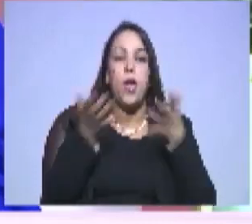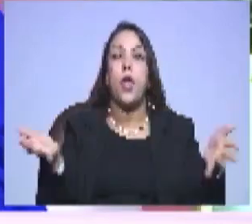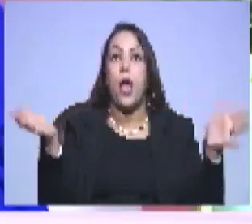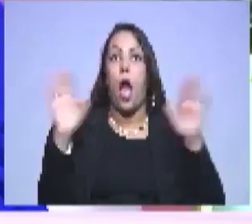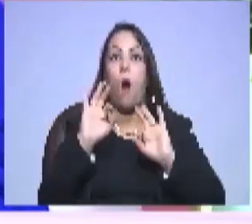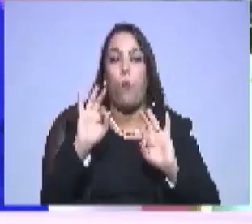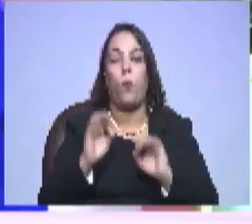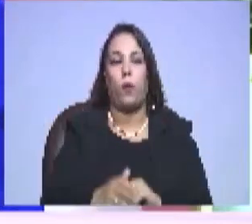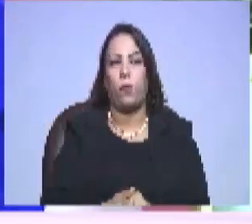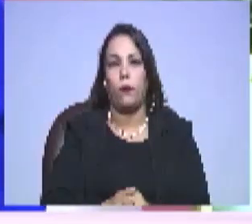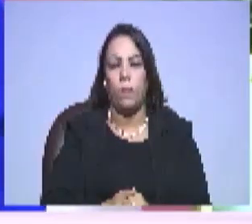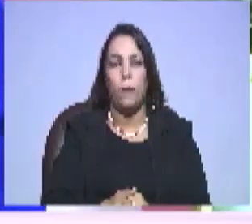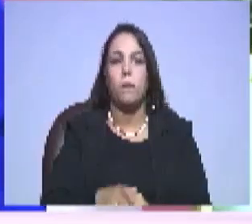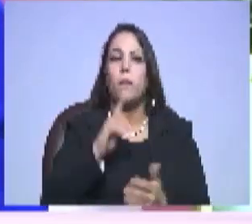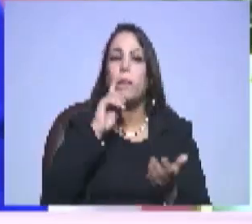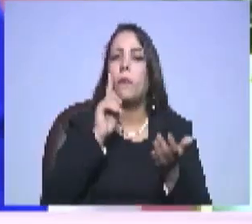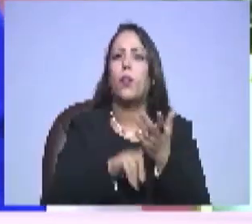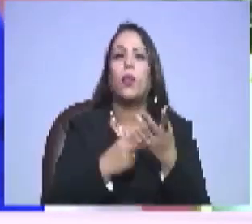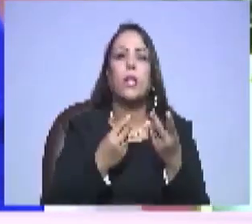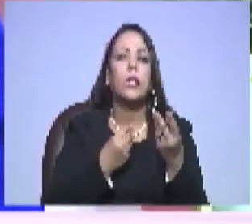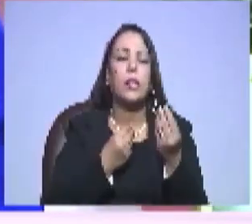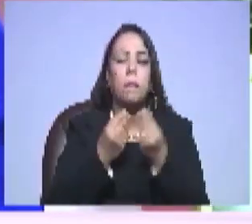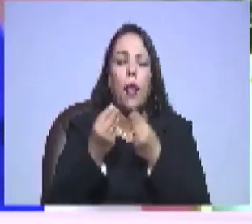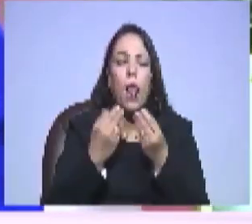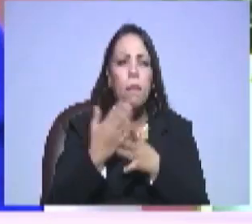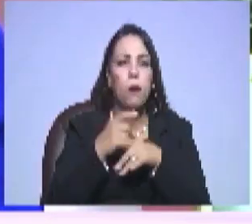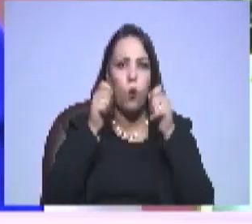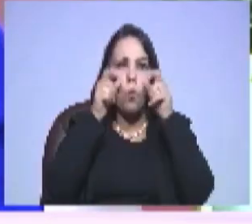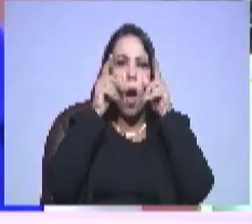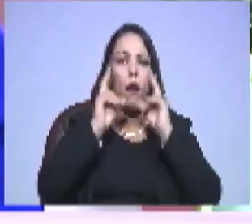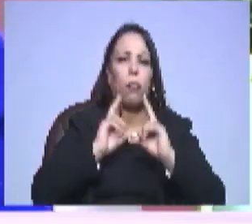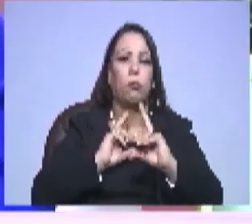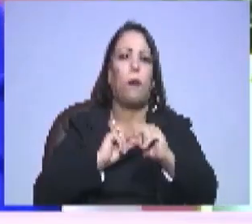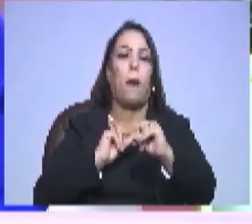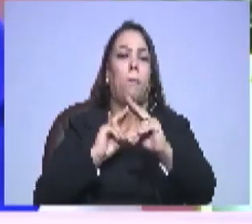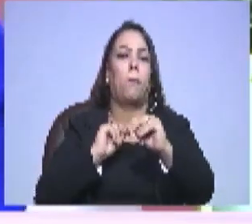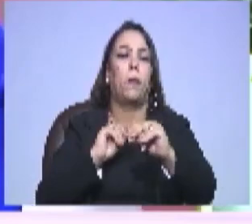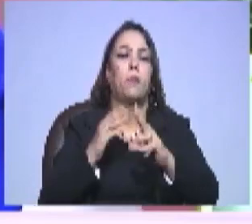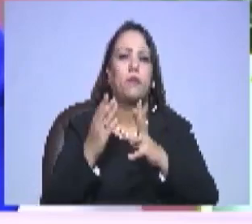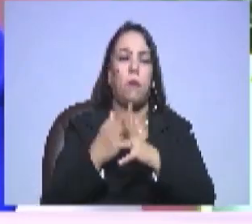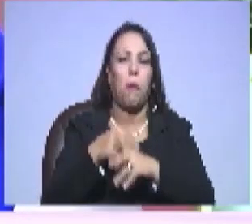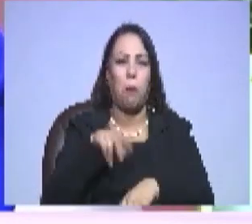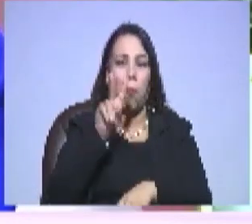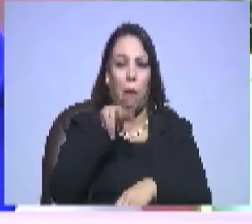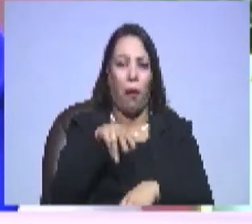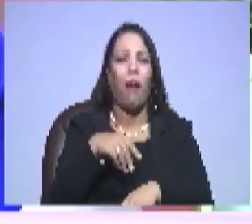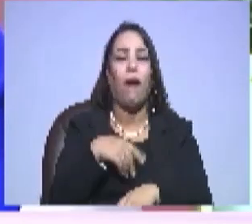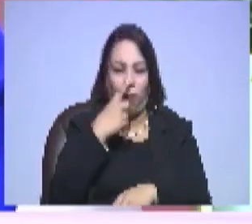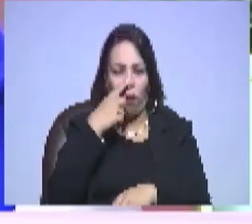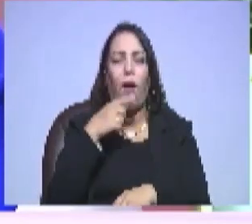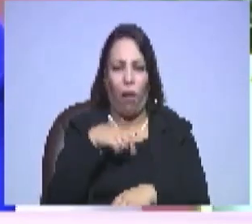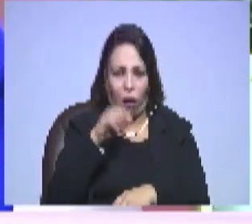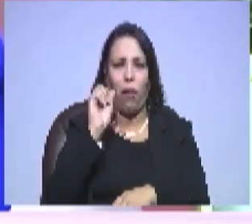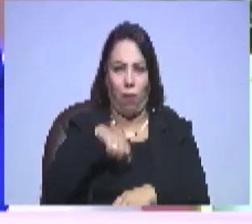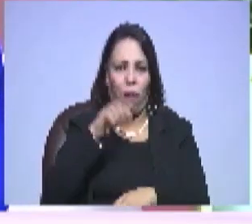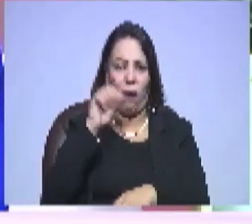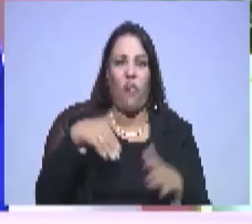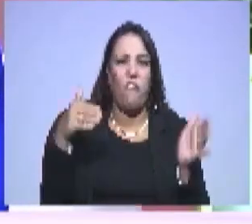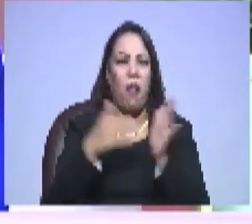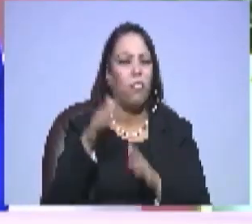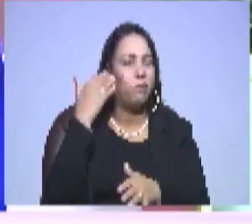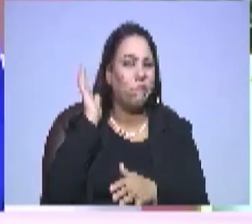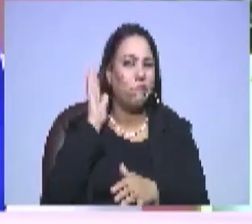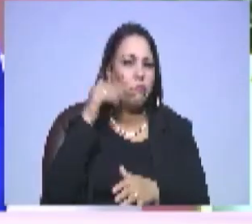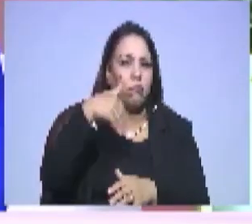كبير فلازم اللي يقعد يتكلم معاه يبقى عنده نفس الوعي عشان ما يستهتر بيه ويقعد قدامك بيهز في راسه بس وهو اصلا مش